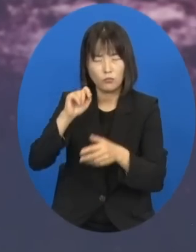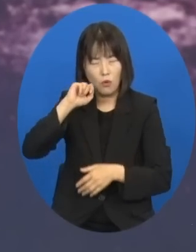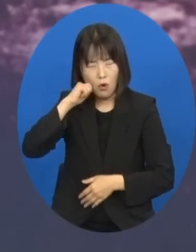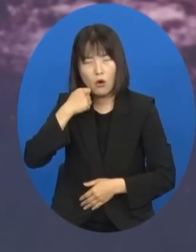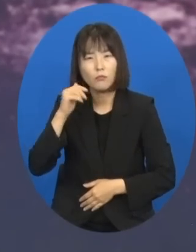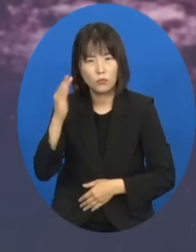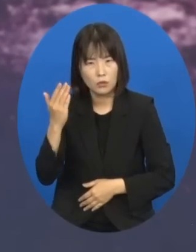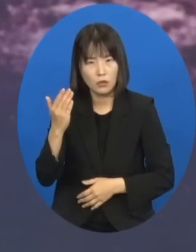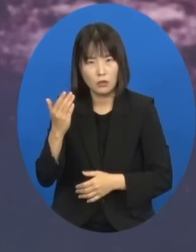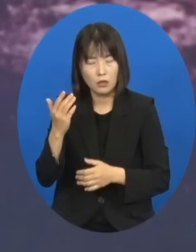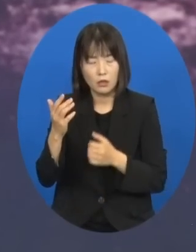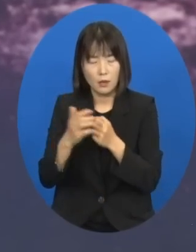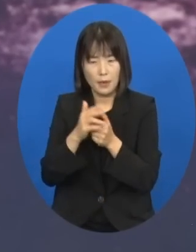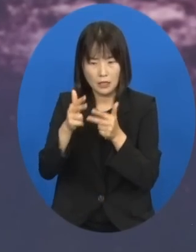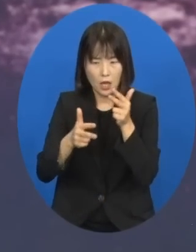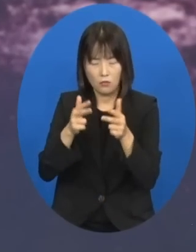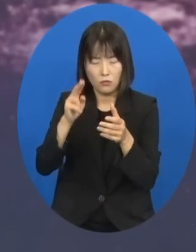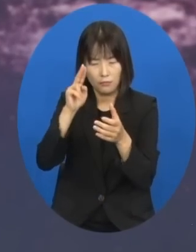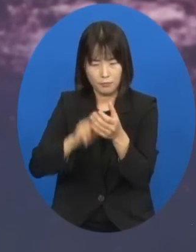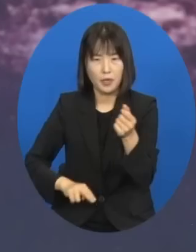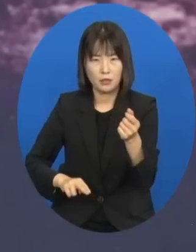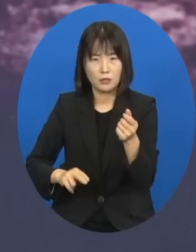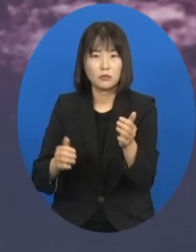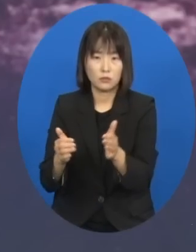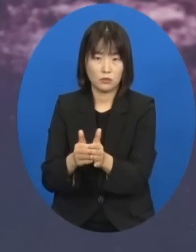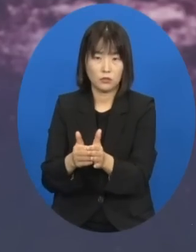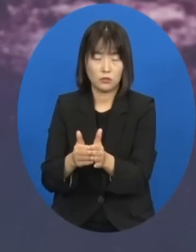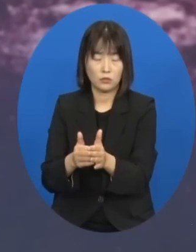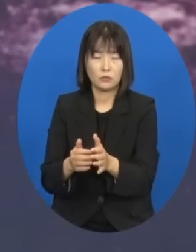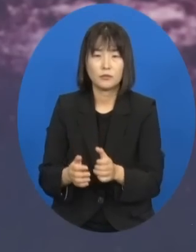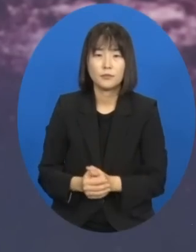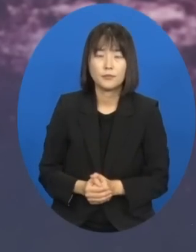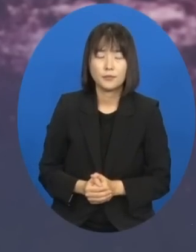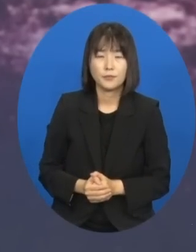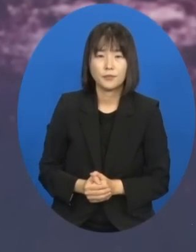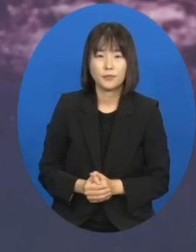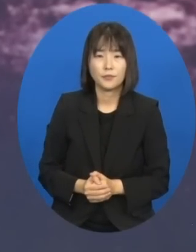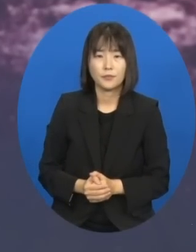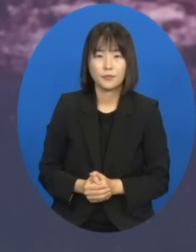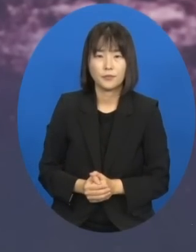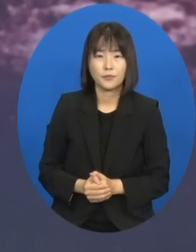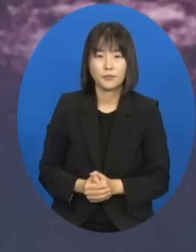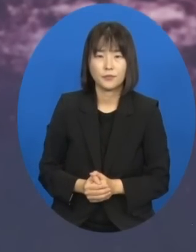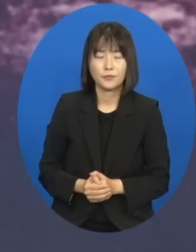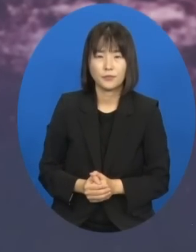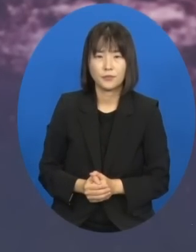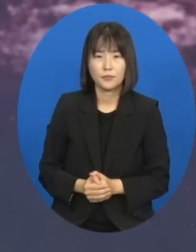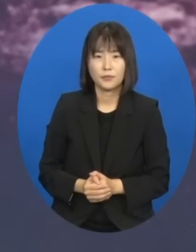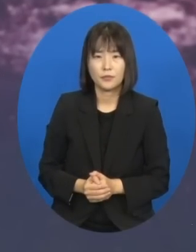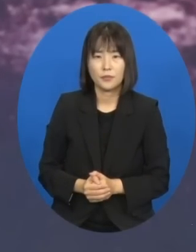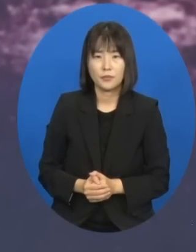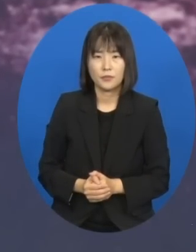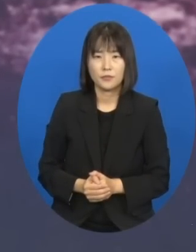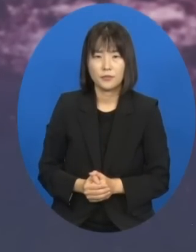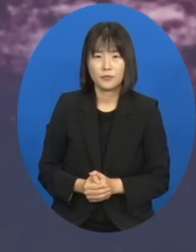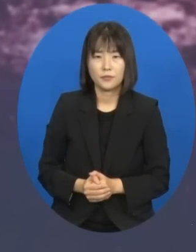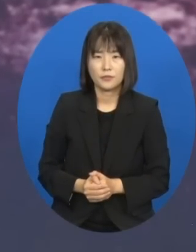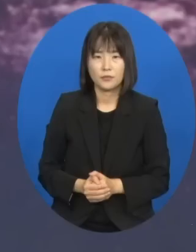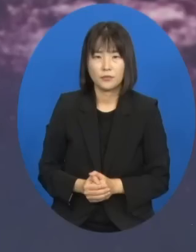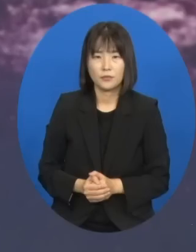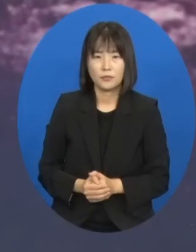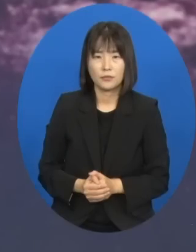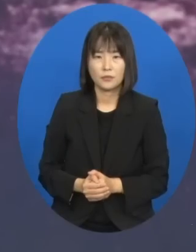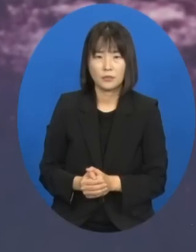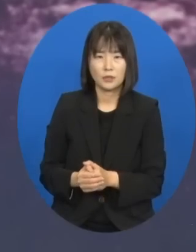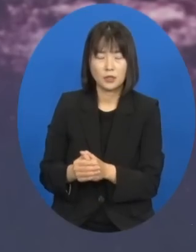또 팔게 됐죠. 두 딸이 있었지만 아마 아버지가 일찍 죽어서 그러셨는지 신앙을